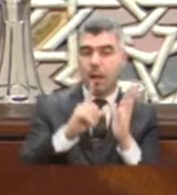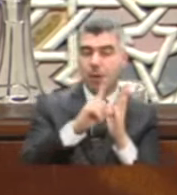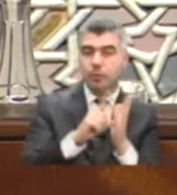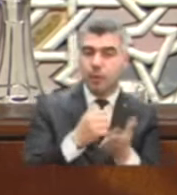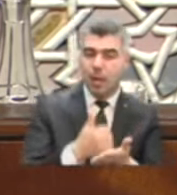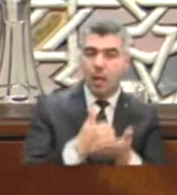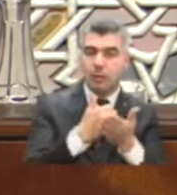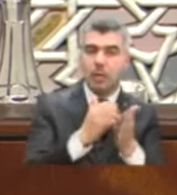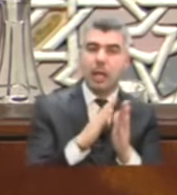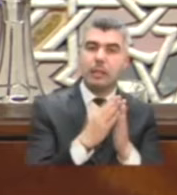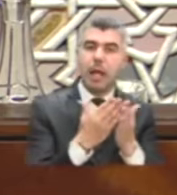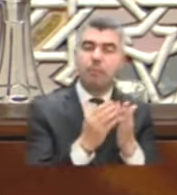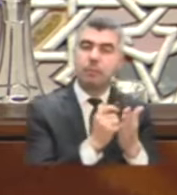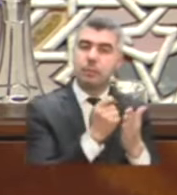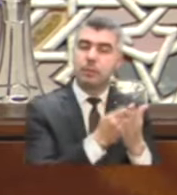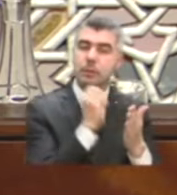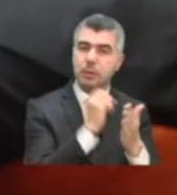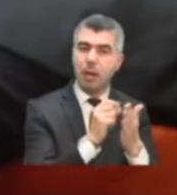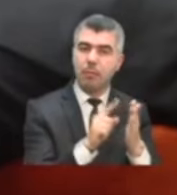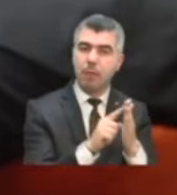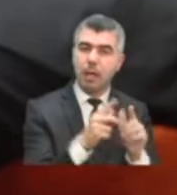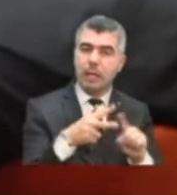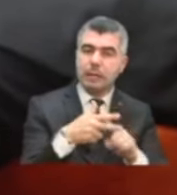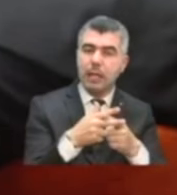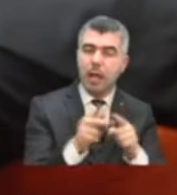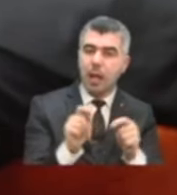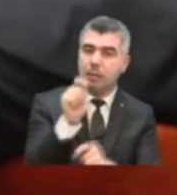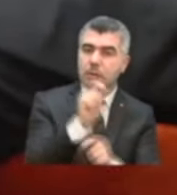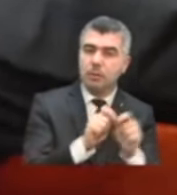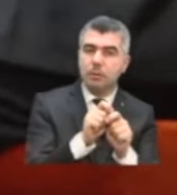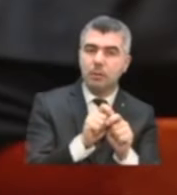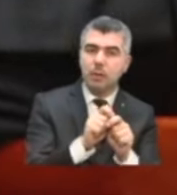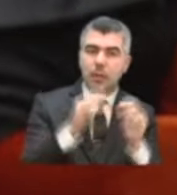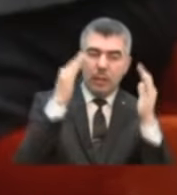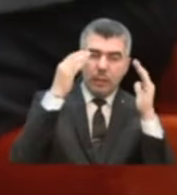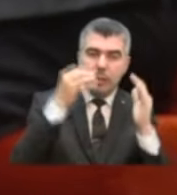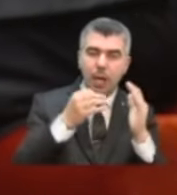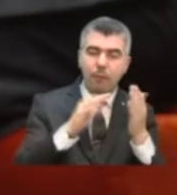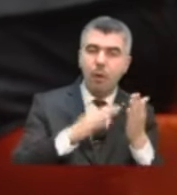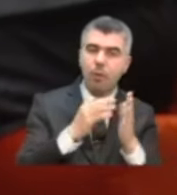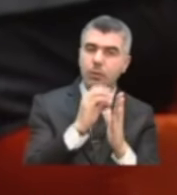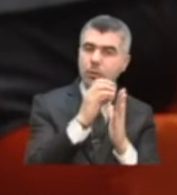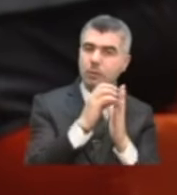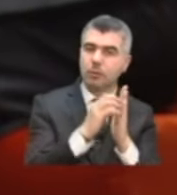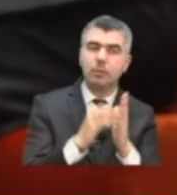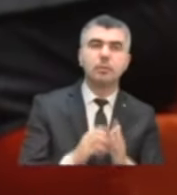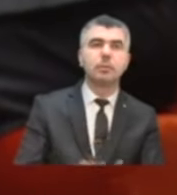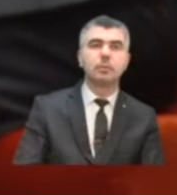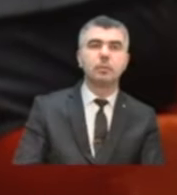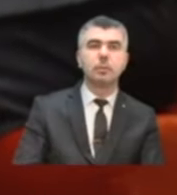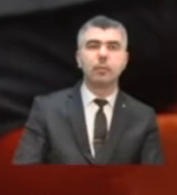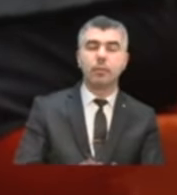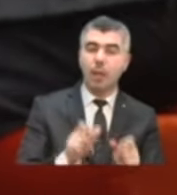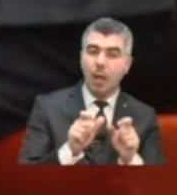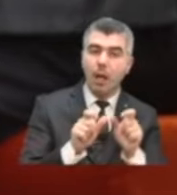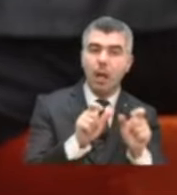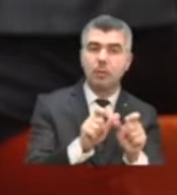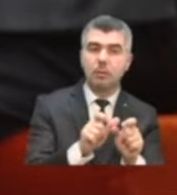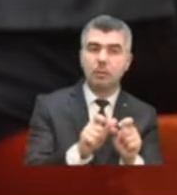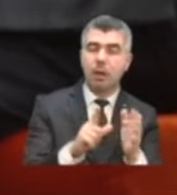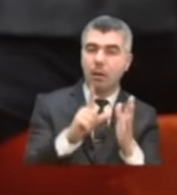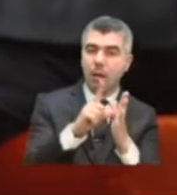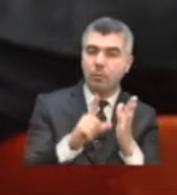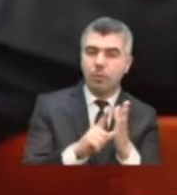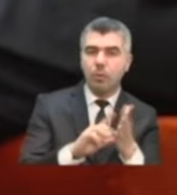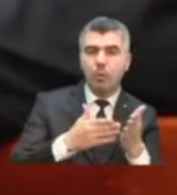يساهم في دعم وتنمية الصناعات الإبداعية والثقافية، كل شيء داير على الصناعة الثقافية، من خلال حماية الحقوق الملكية